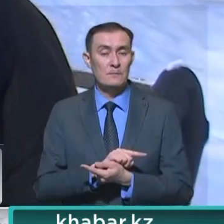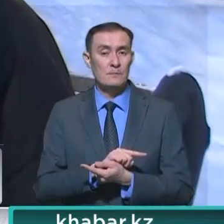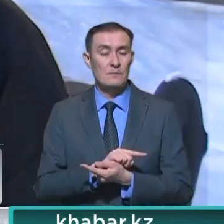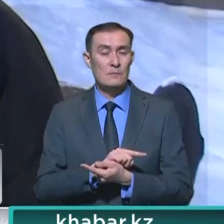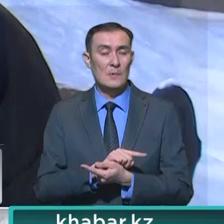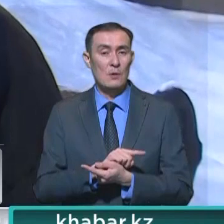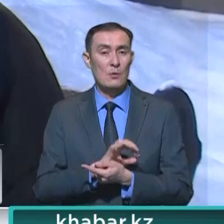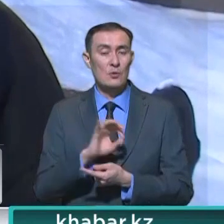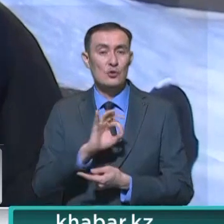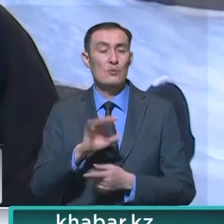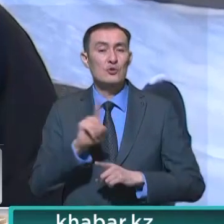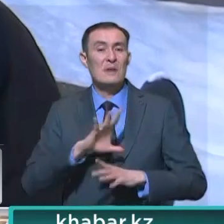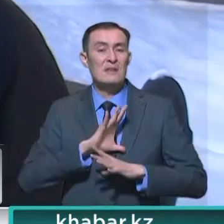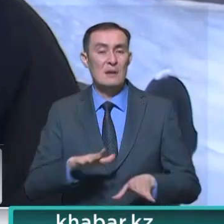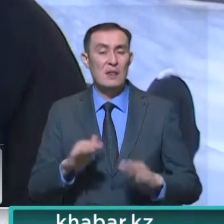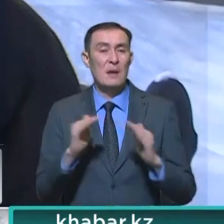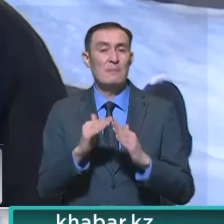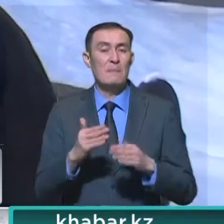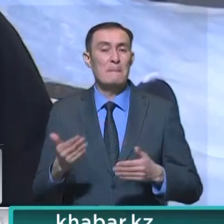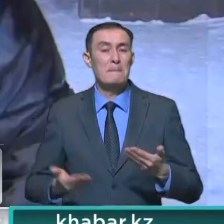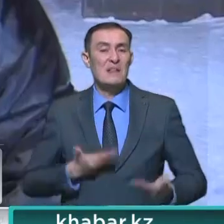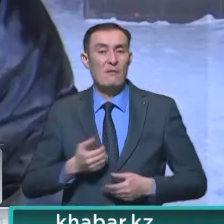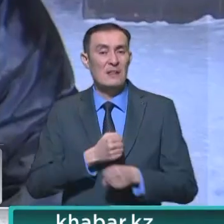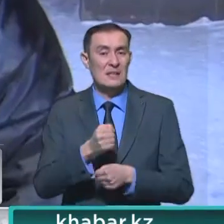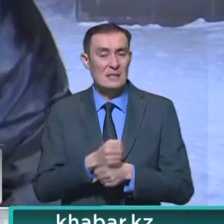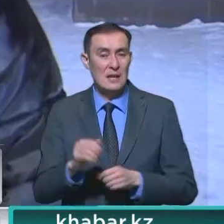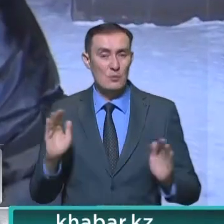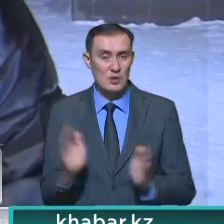по бытовому насилию, меньше бытовое насилие.